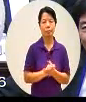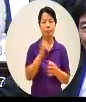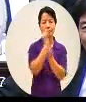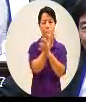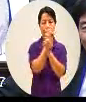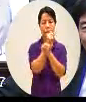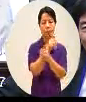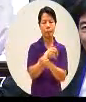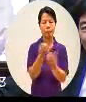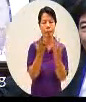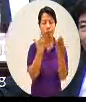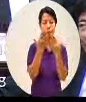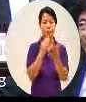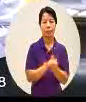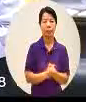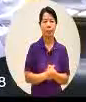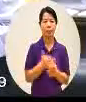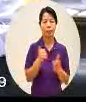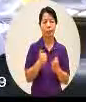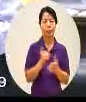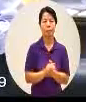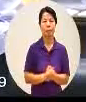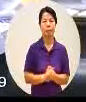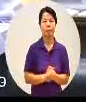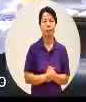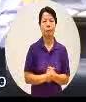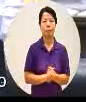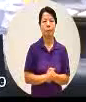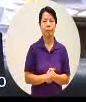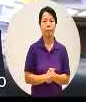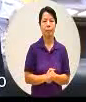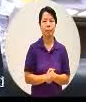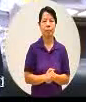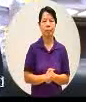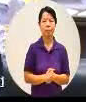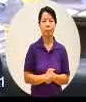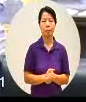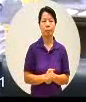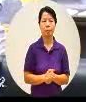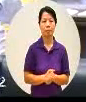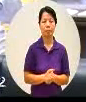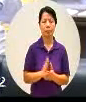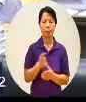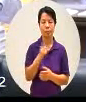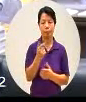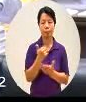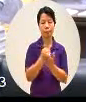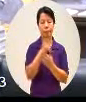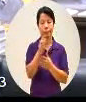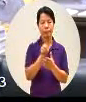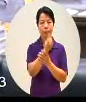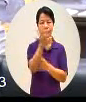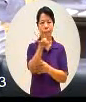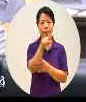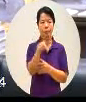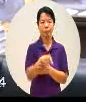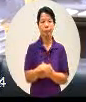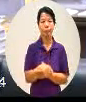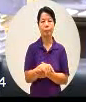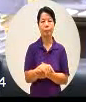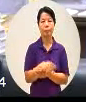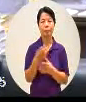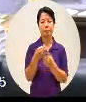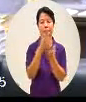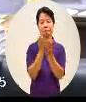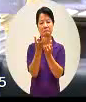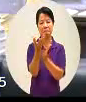面爱明确啊呢。 是是，好，谢谢副市长哈、哦，来来来，啊，但是我请您看麦啦哈、哦，这个只是局部啦，因、